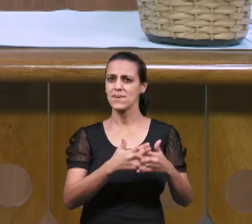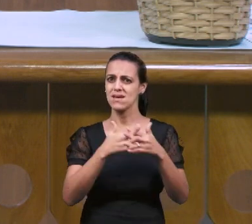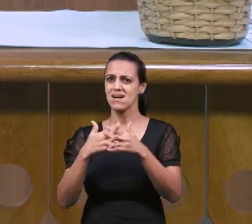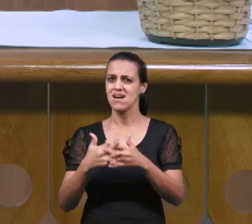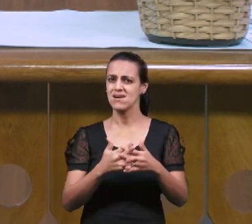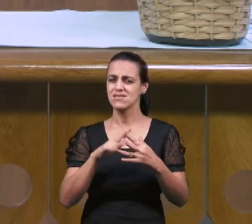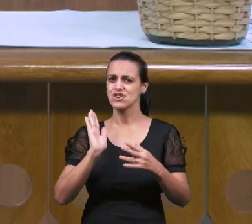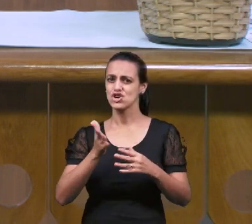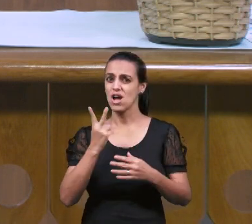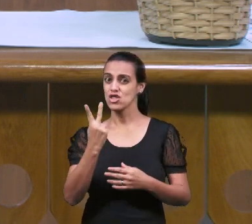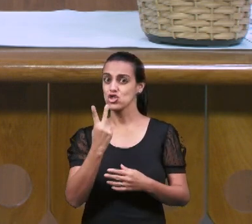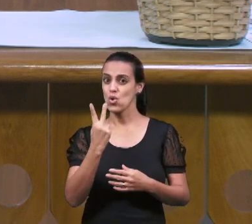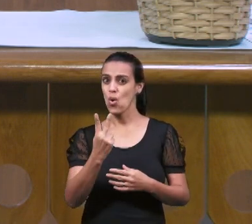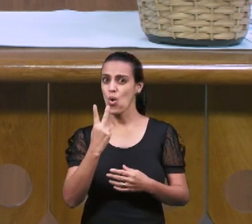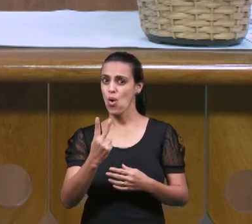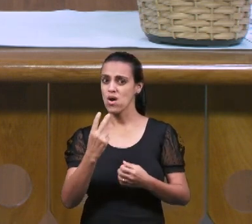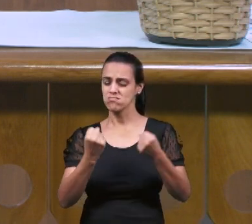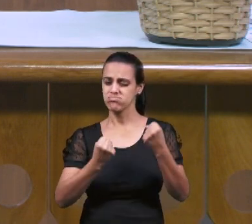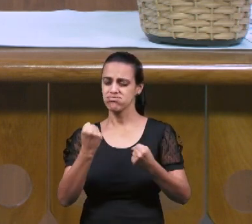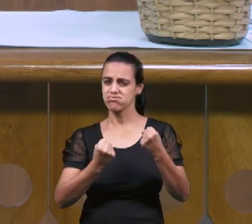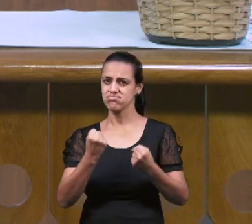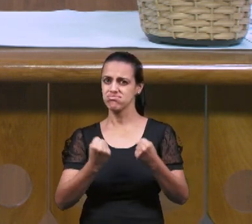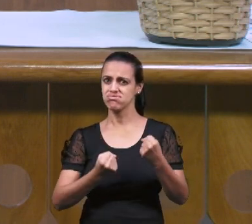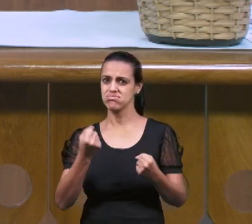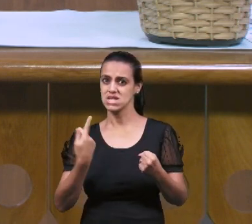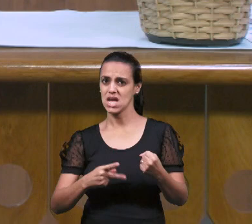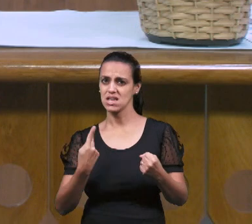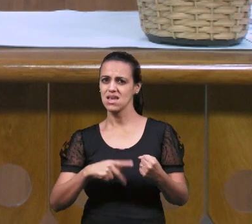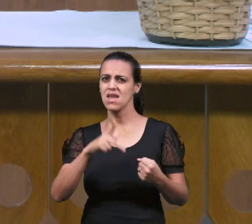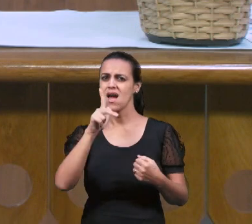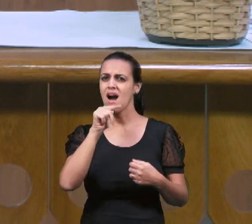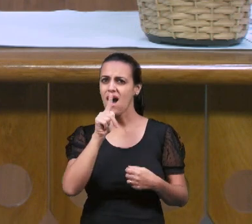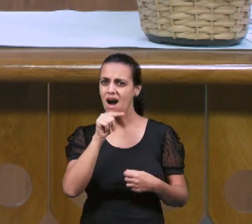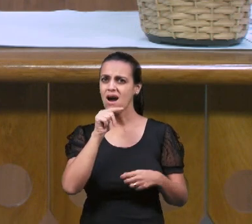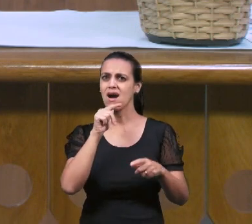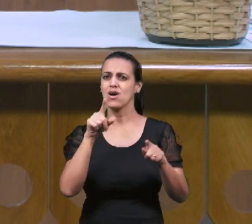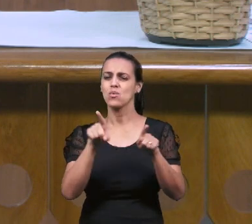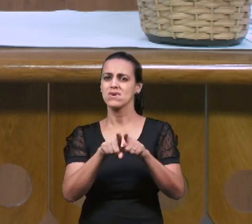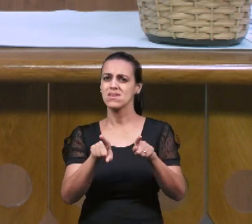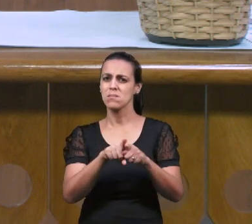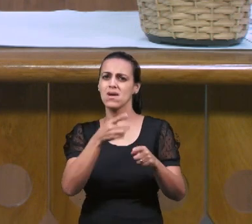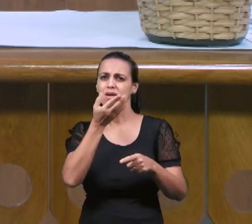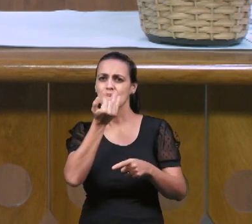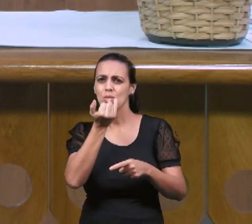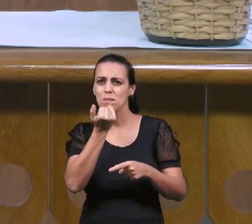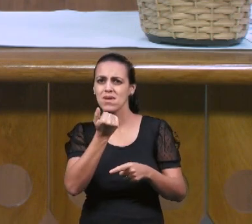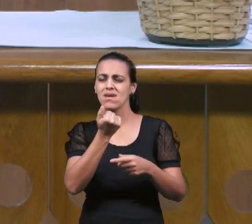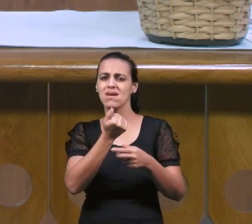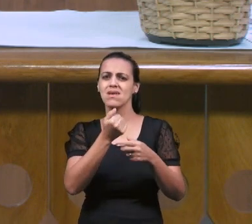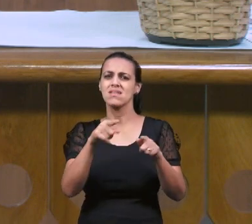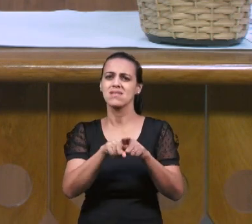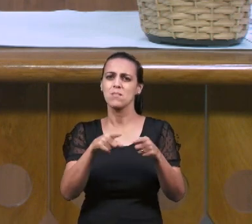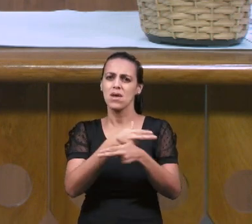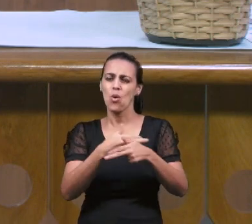de Carapina, dans l'état du Spirit Saint, avec l'eau minérale, de la nourriture, des objets